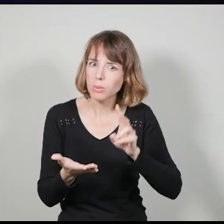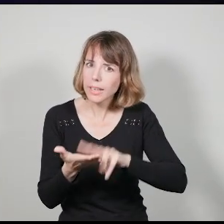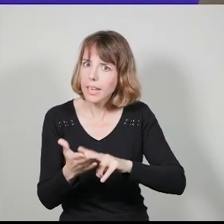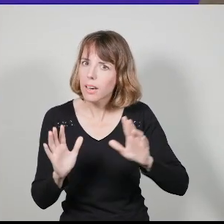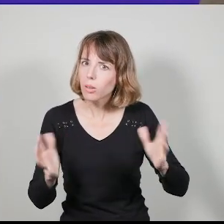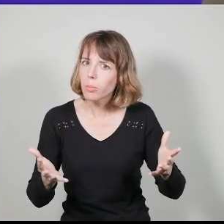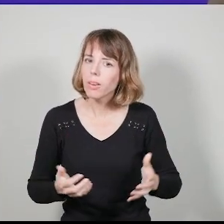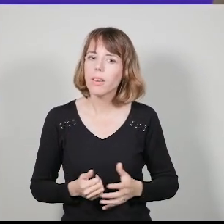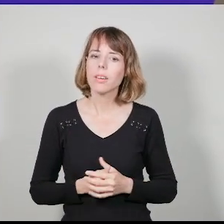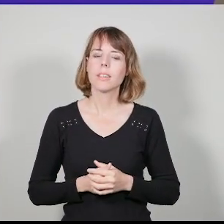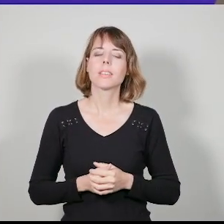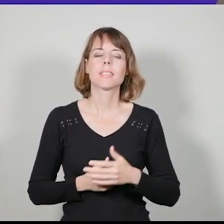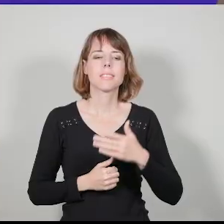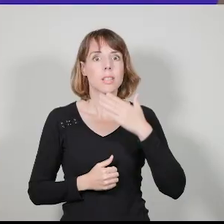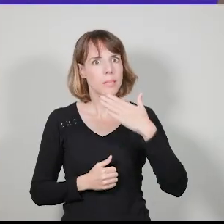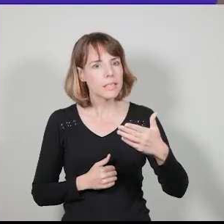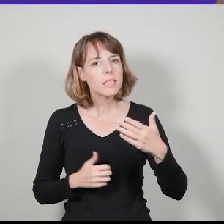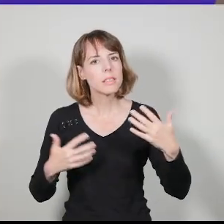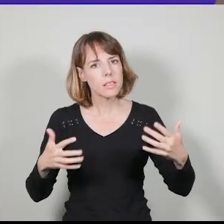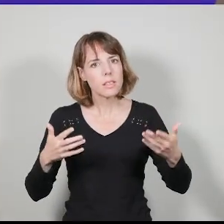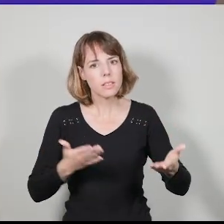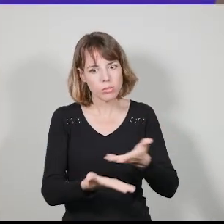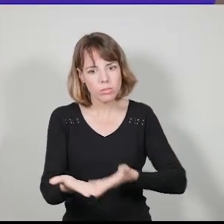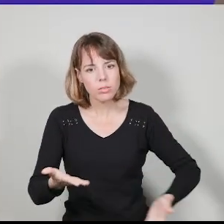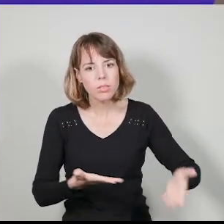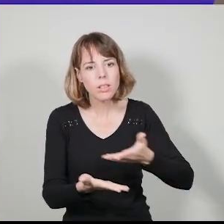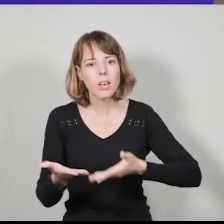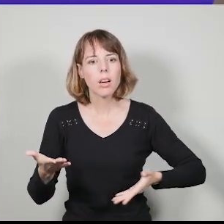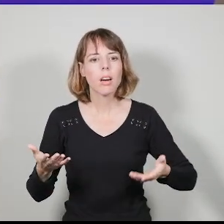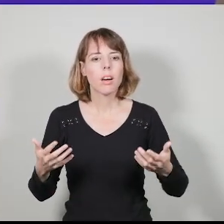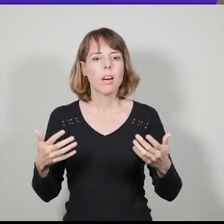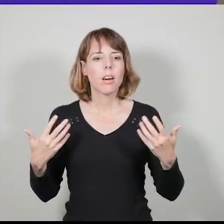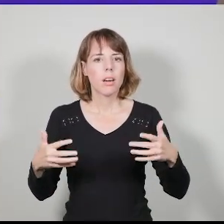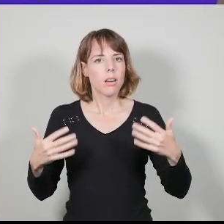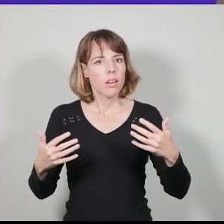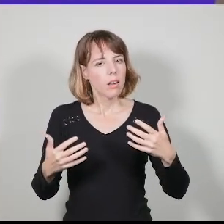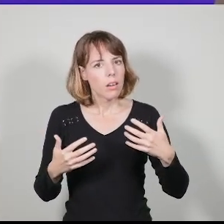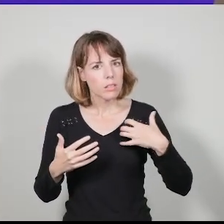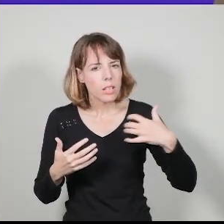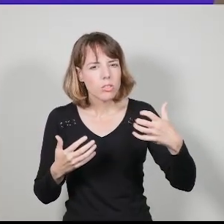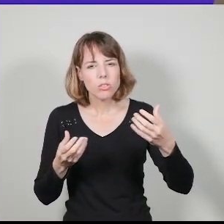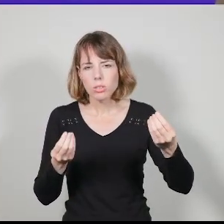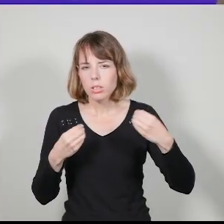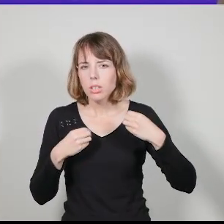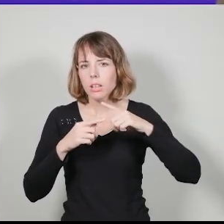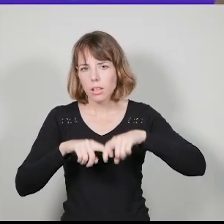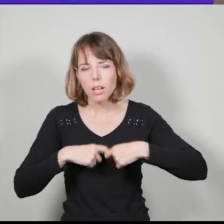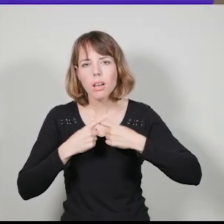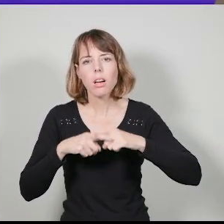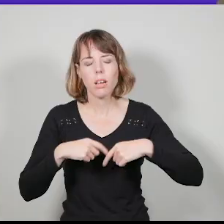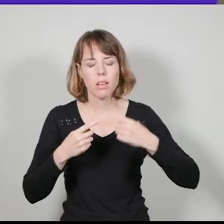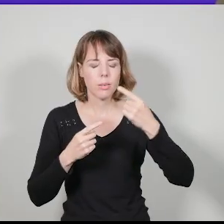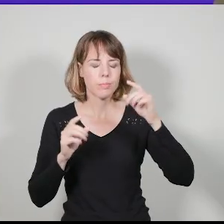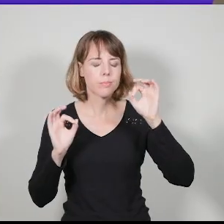alors je vous remercie parce que vraiment tous les échanges sont très féconds et ramènent à pas mal